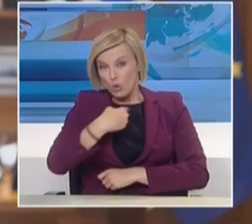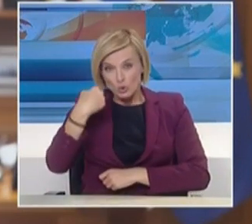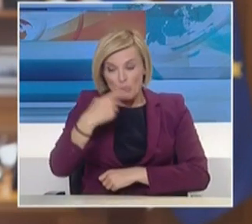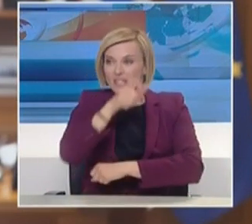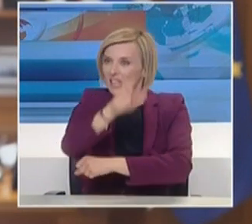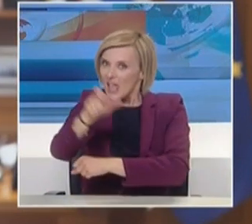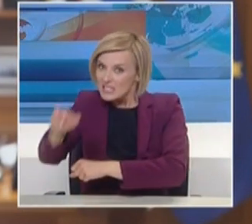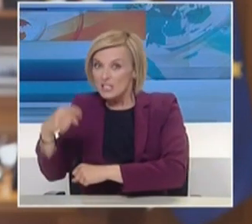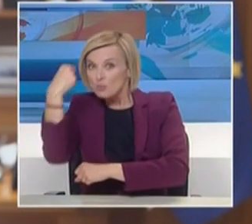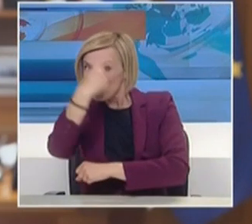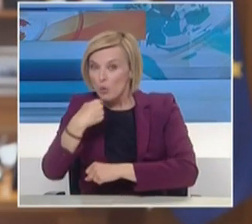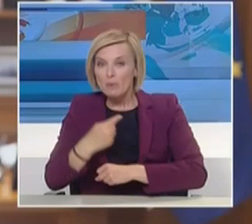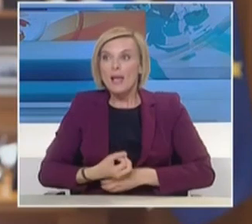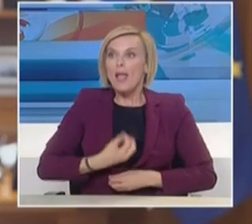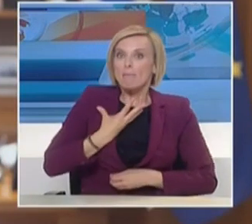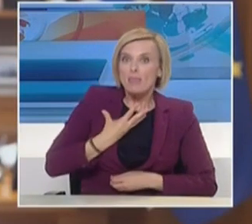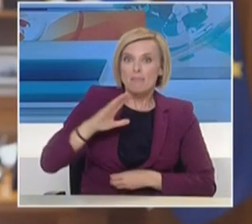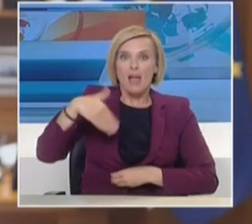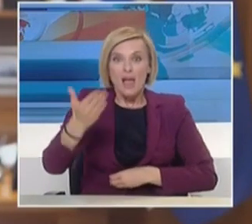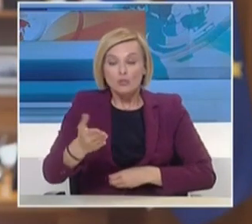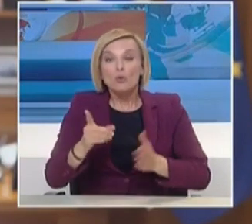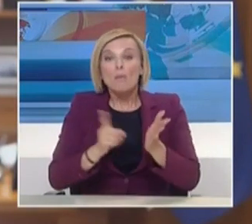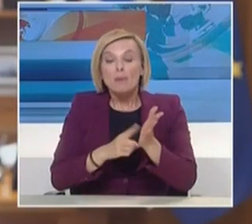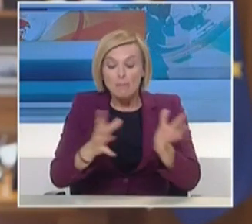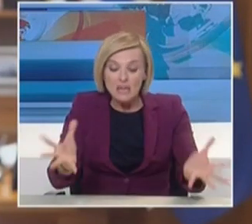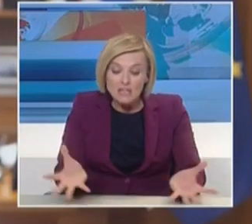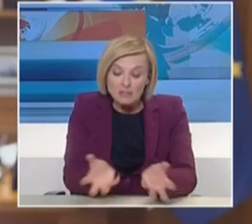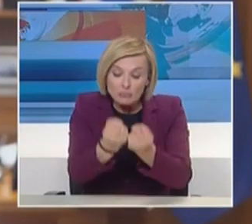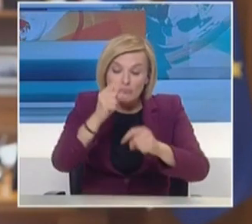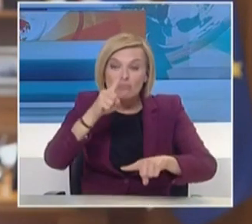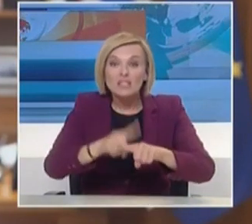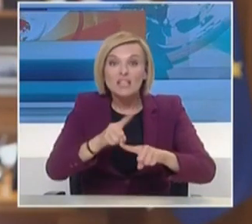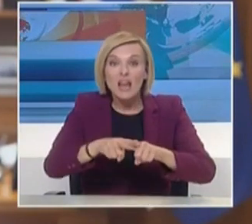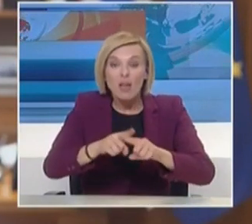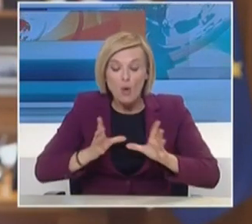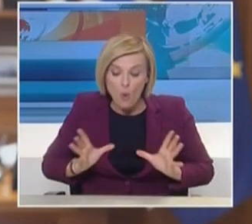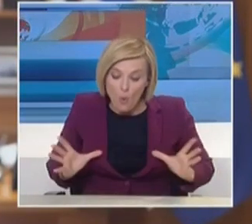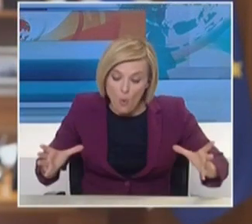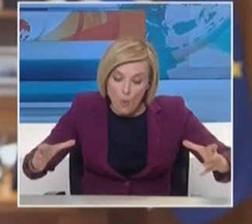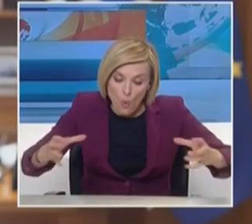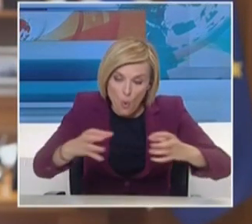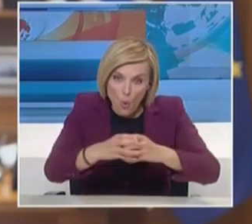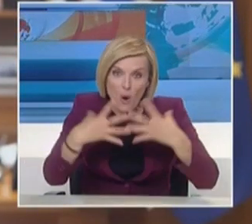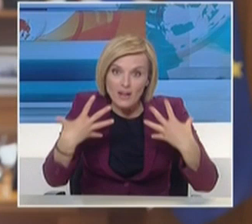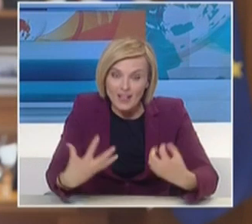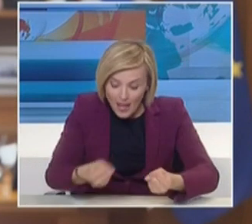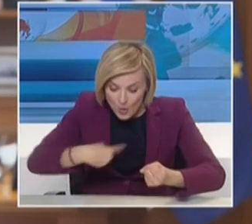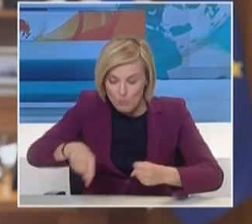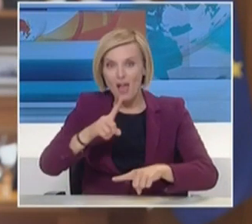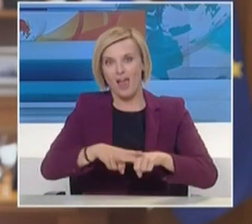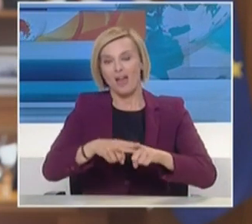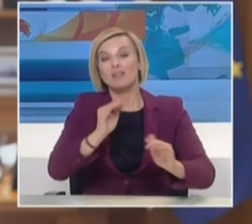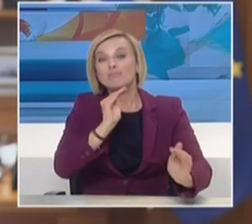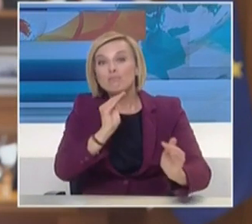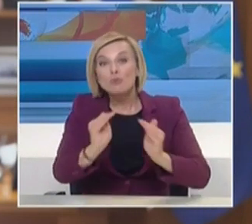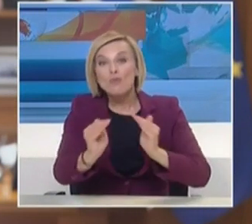συλλογική βούληση, η πατρίδα περνά στα χέρια μας. Ελλάδα είμαστε όλοι. Ας την προφυλάξουμε λοιπόν, ώστε